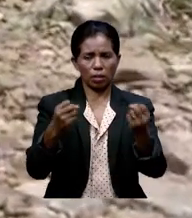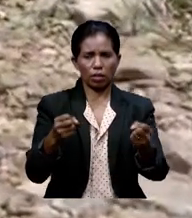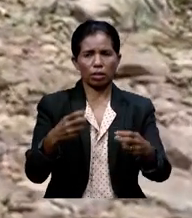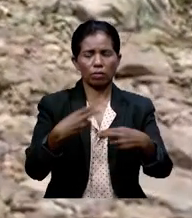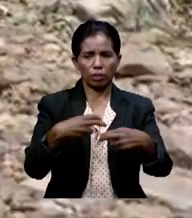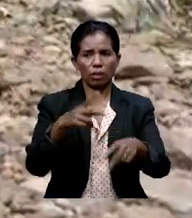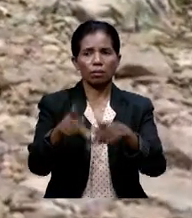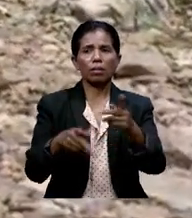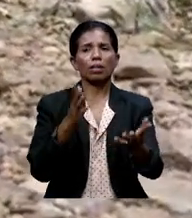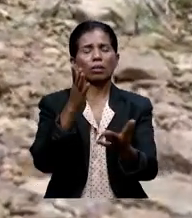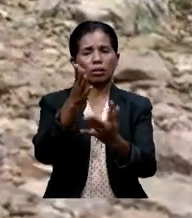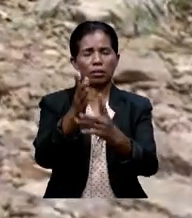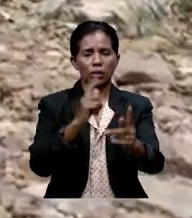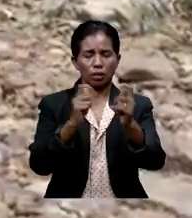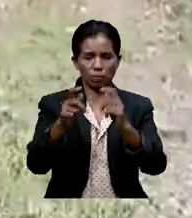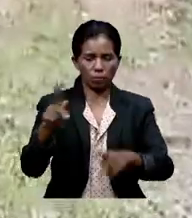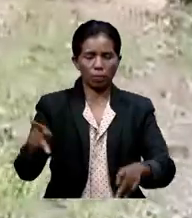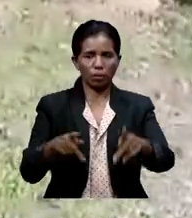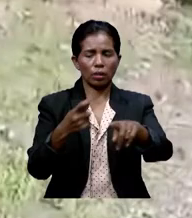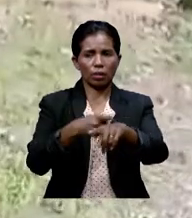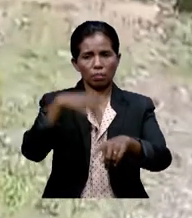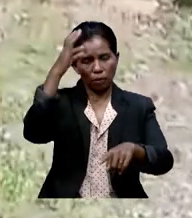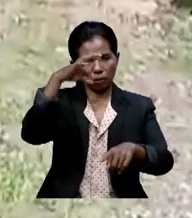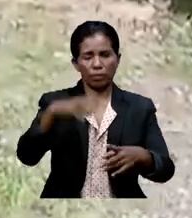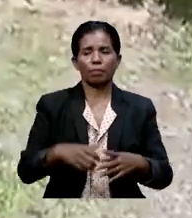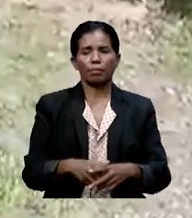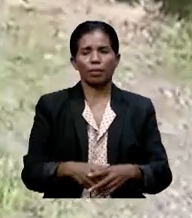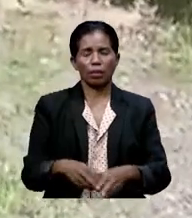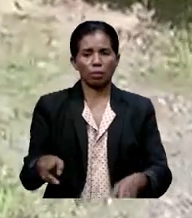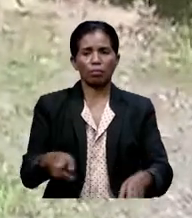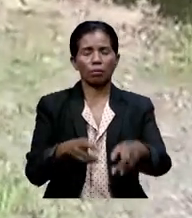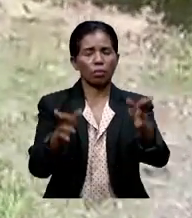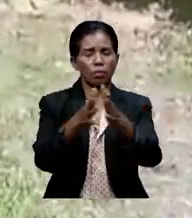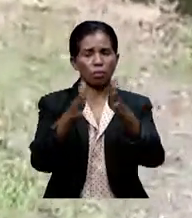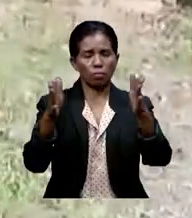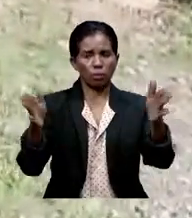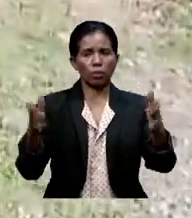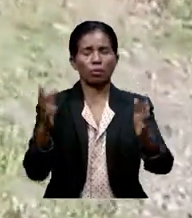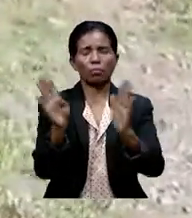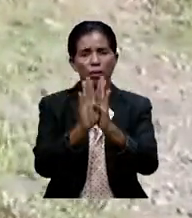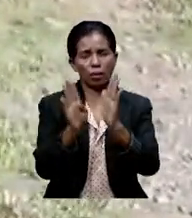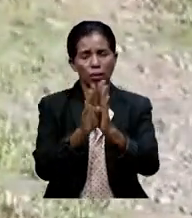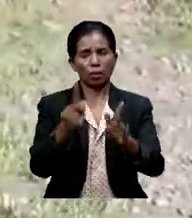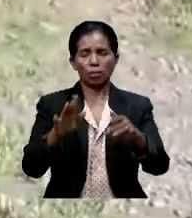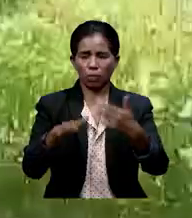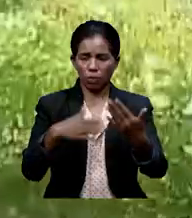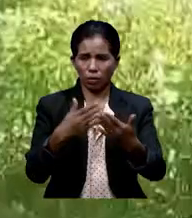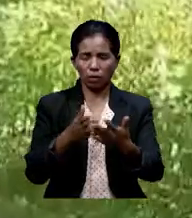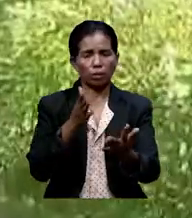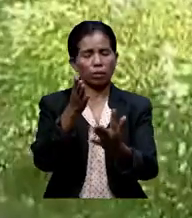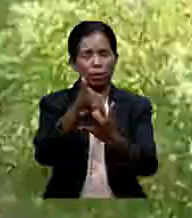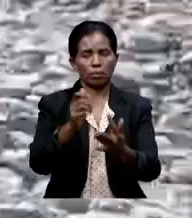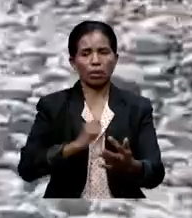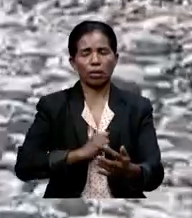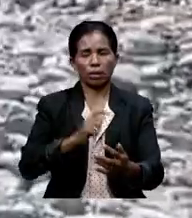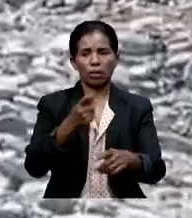komunidade atu acesso ba transporte público ia tempo udan. Além de ne mota Maununu sai barreira ba komunidade ho di labele hakur ba Ainaru Vila ba